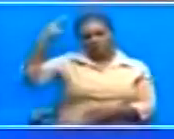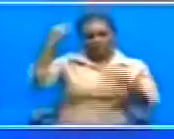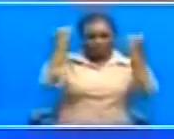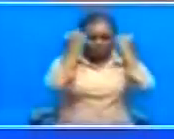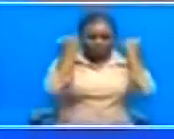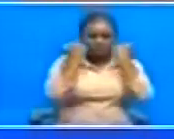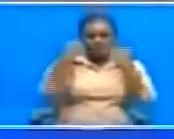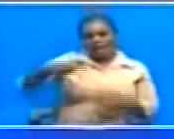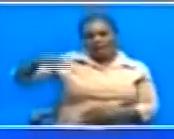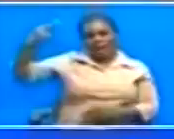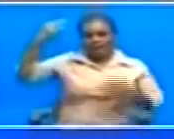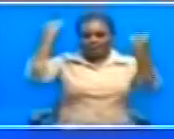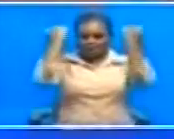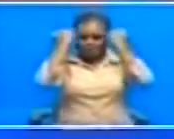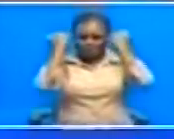The High Court